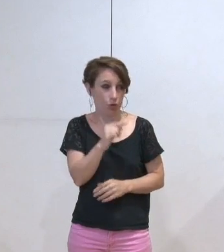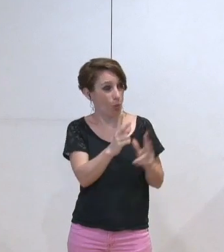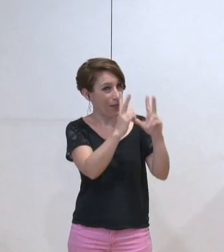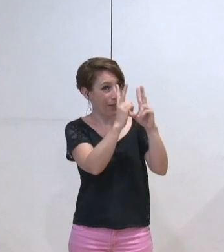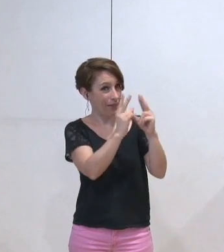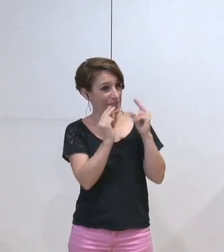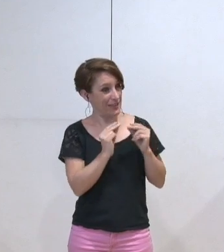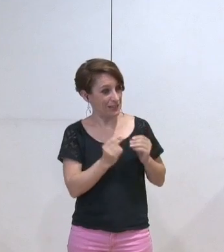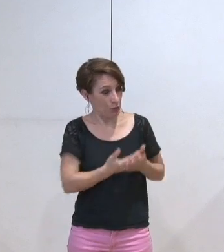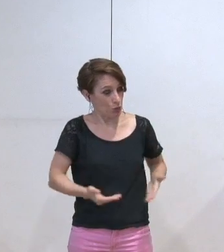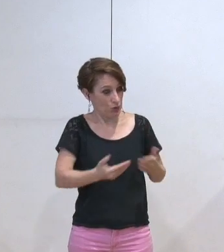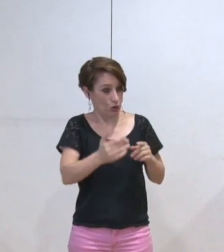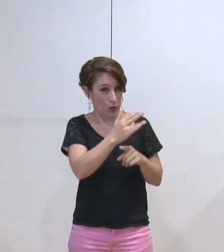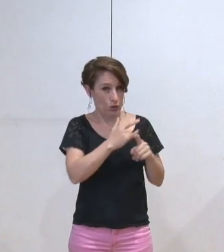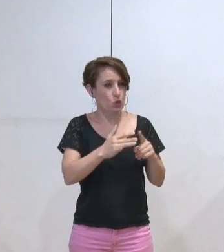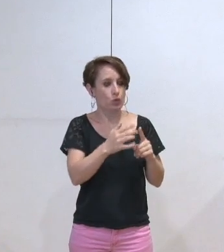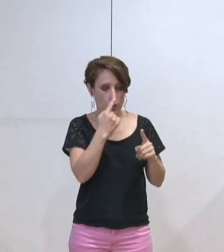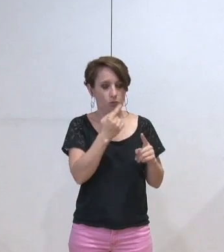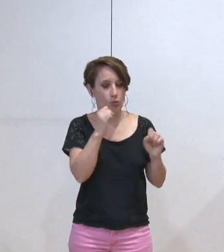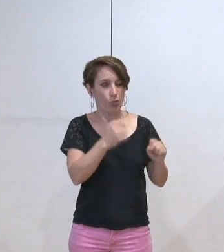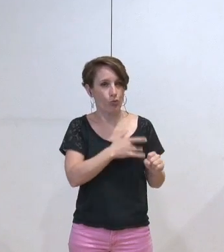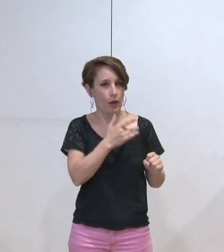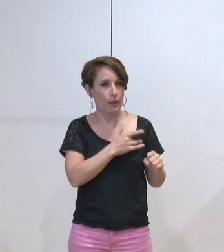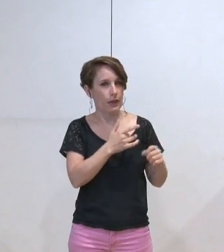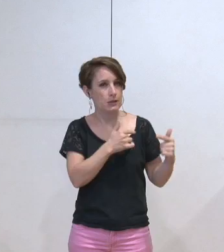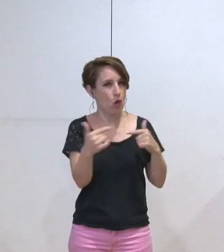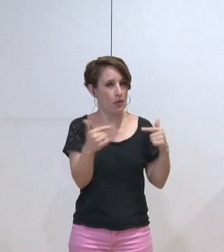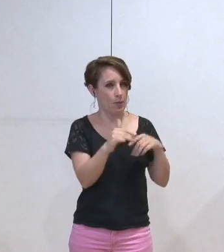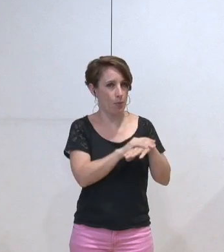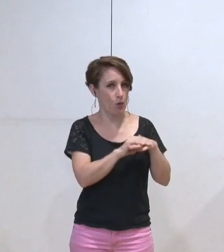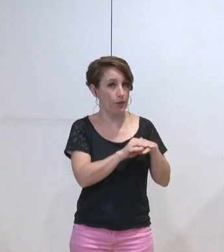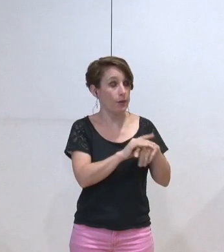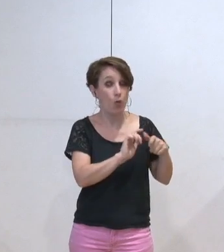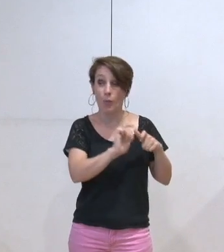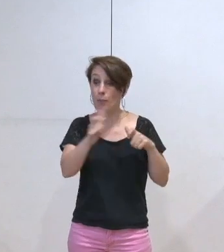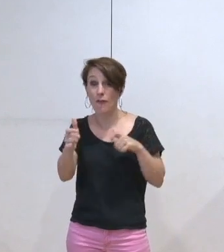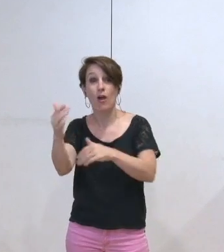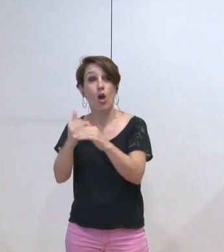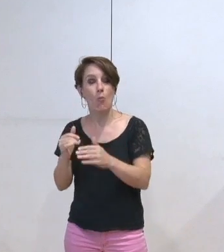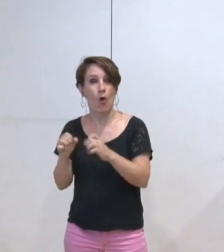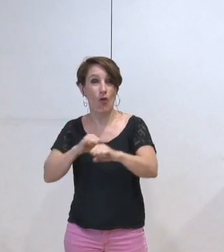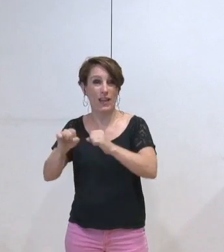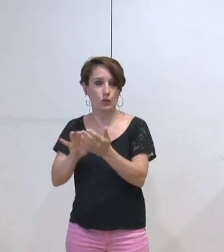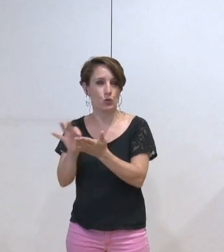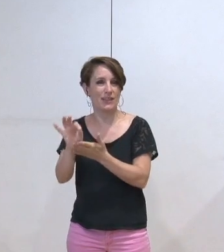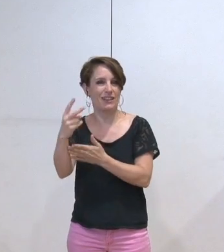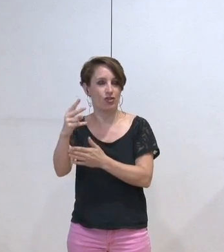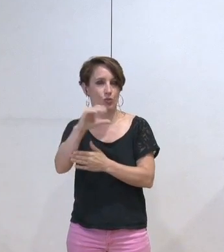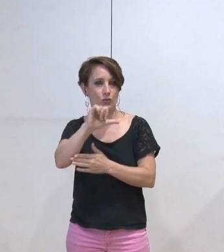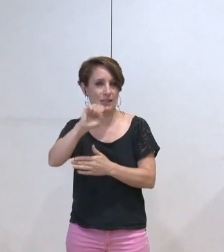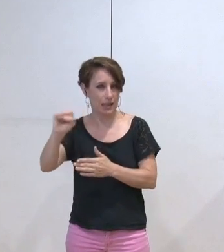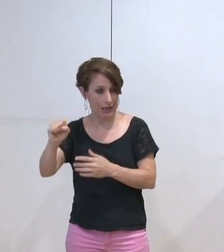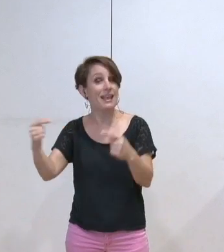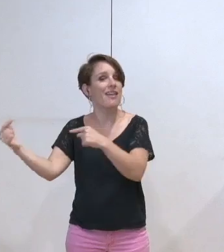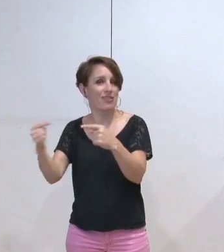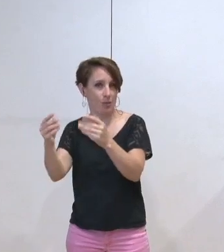d'une situation sociale et les réponses que propose ou pas le plan d'action stratégique du CCS tel qu'il a été approuvé